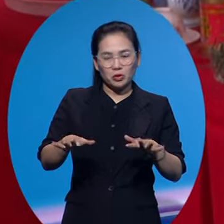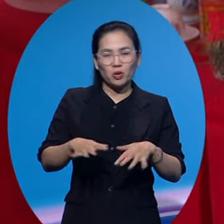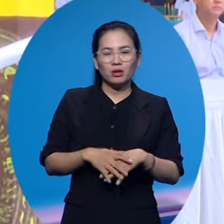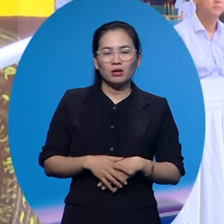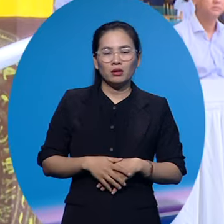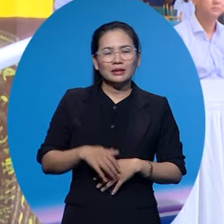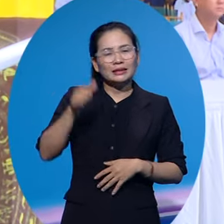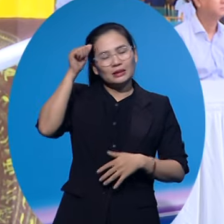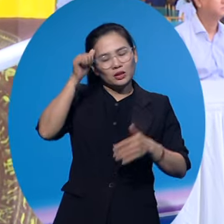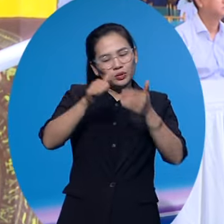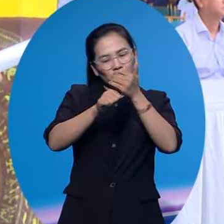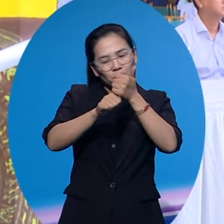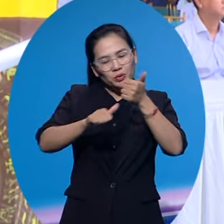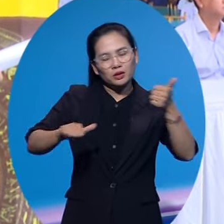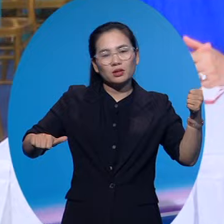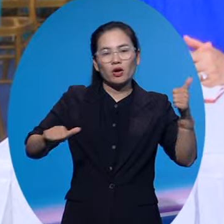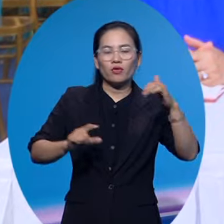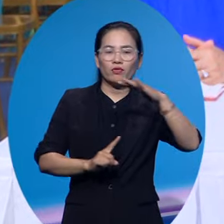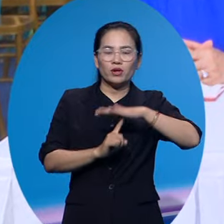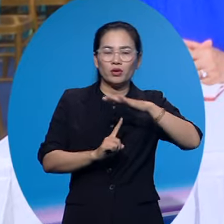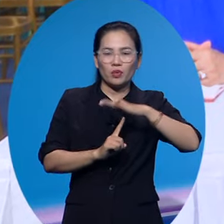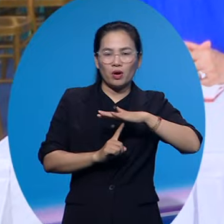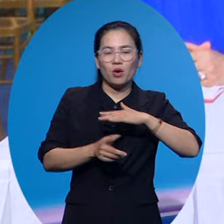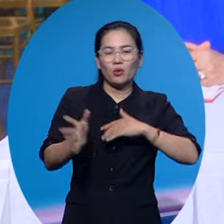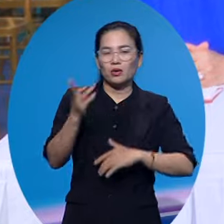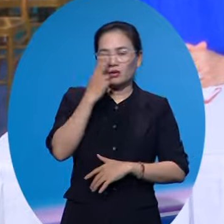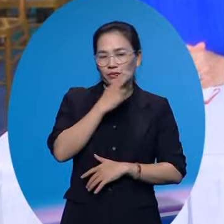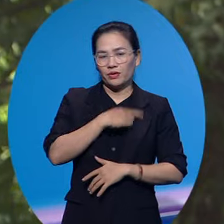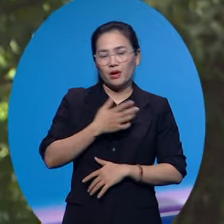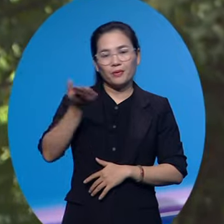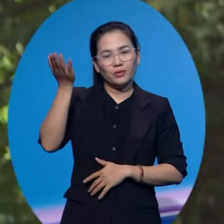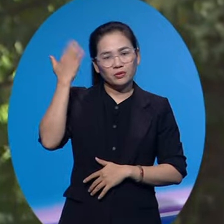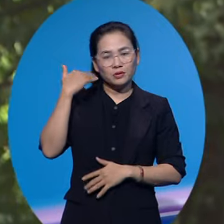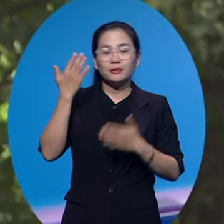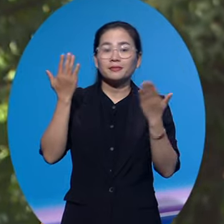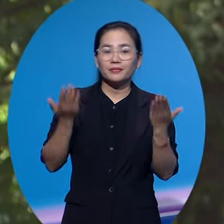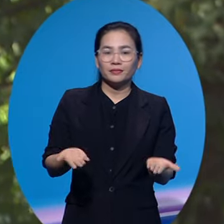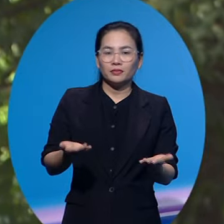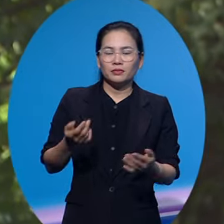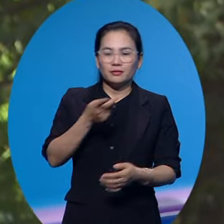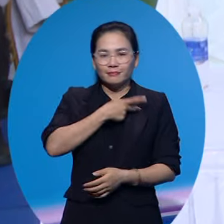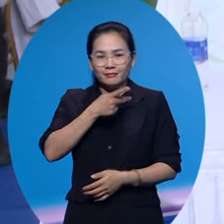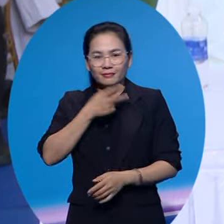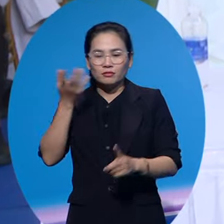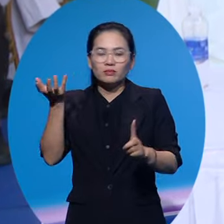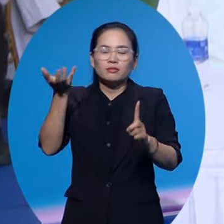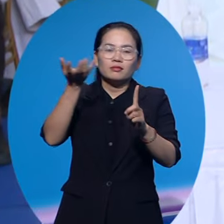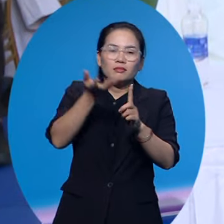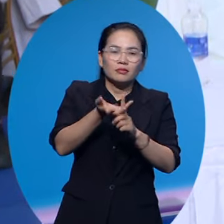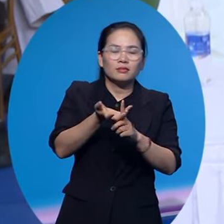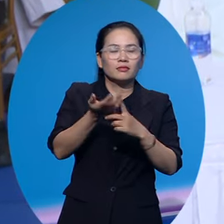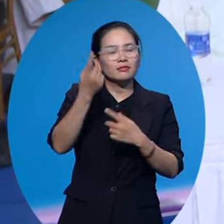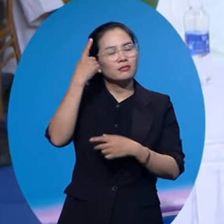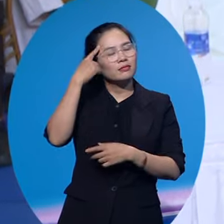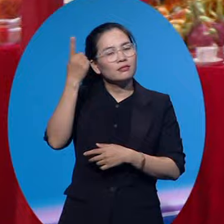tinh thần gìn giữ các giá trị văn hóa quý báu của người Việt thu hút hàng ngàn du khách tìm về dân Hương tưởng nhớ ơn khai khuất của các vu